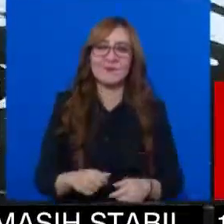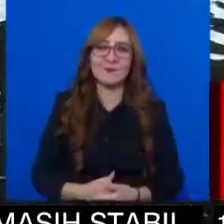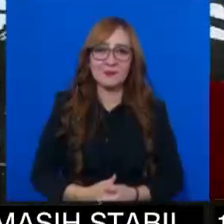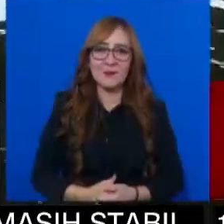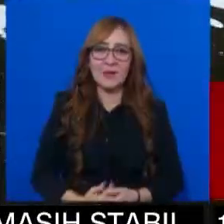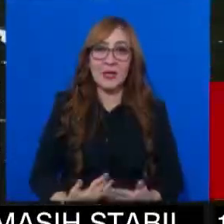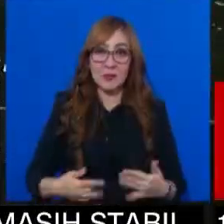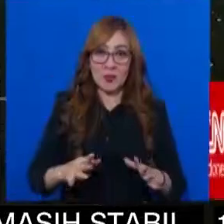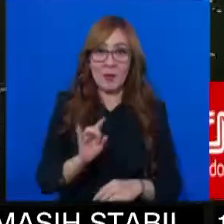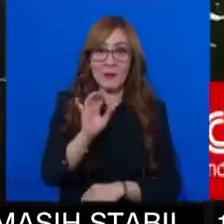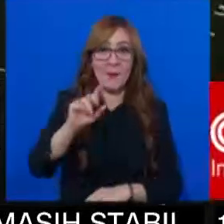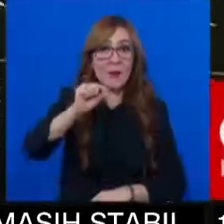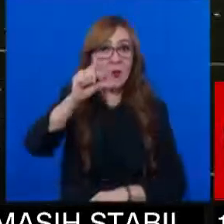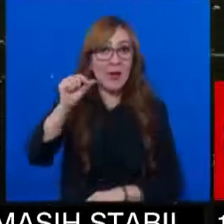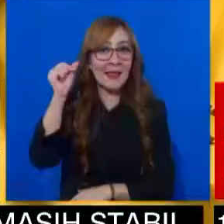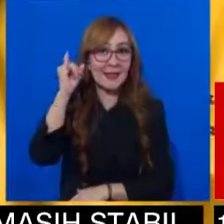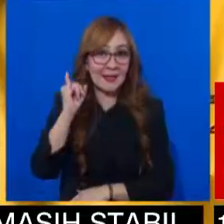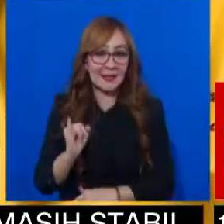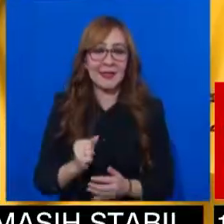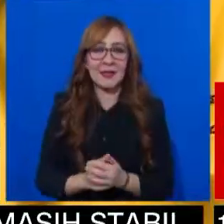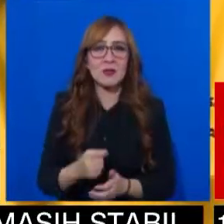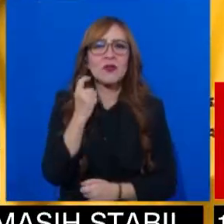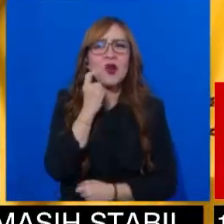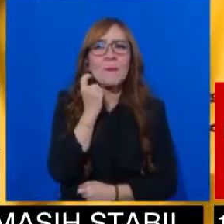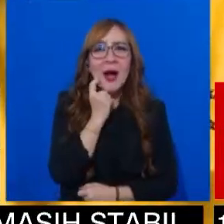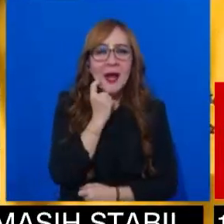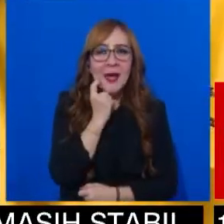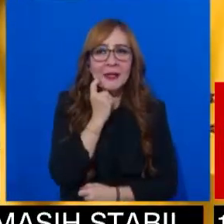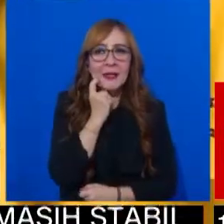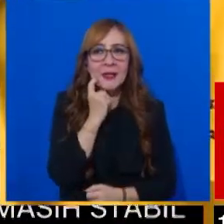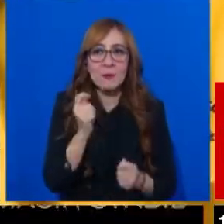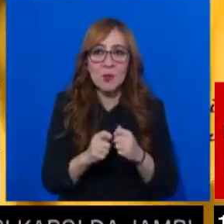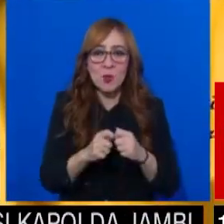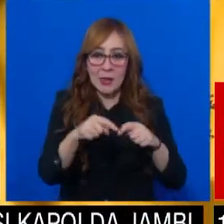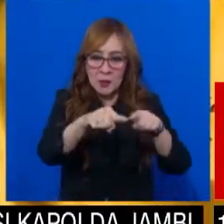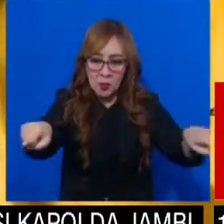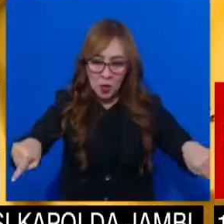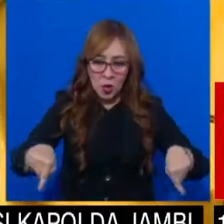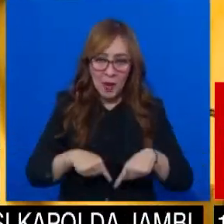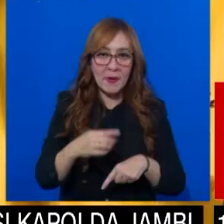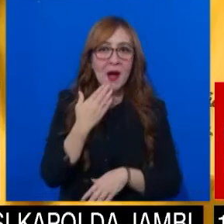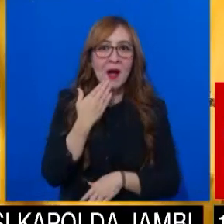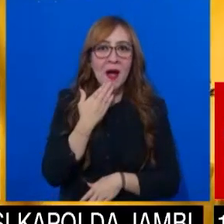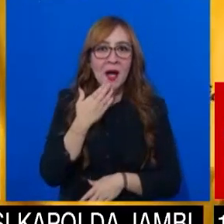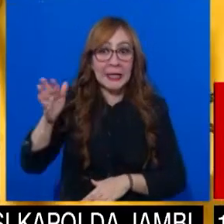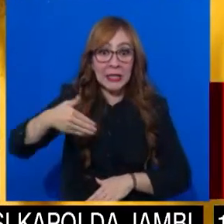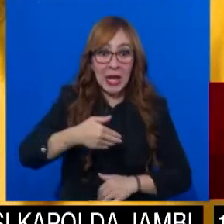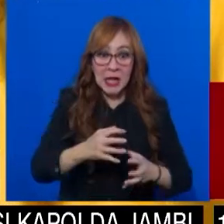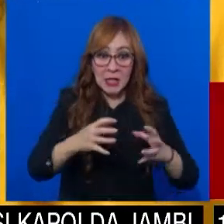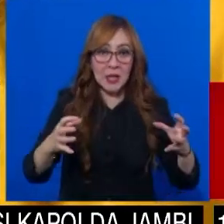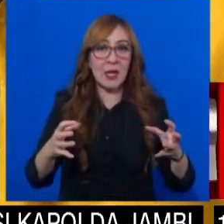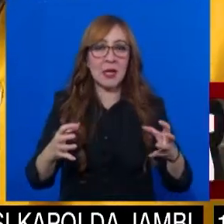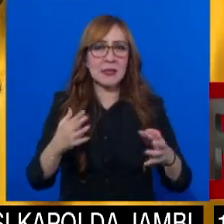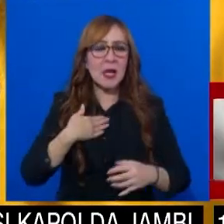Setelah beberapa bulan kemudian, coba dibedah itu kolam, oh ikannya gede-gede. Akhirnya saya berpikir